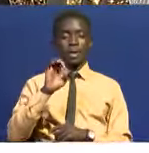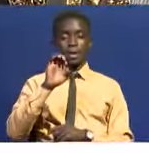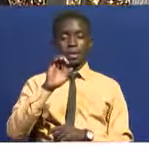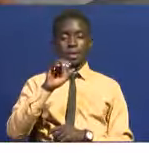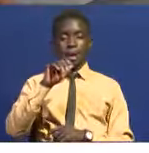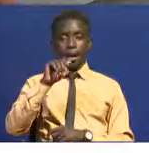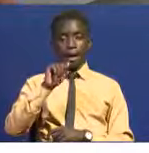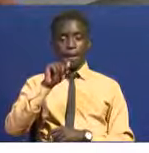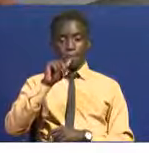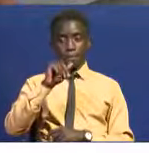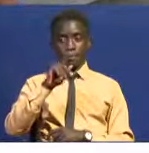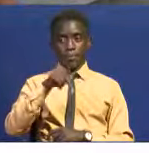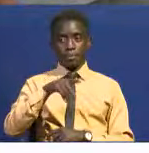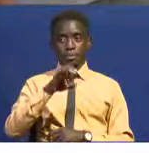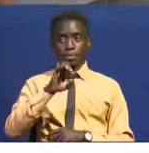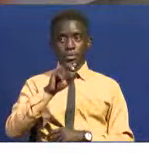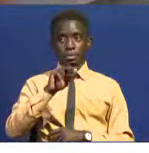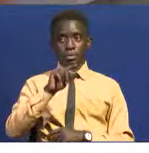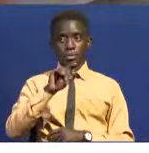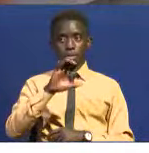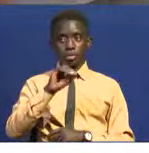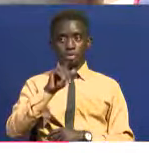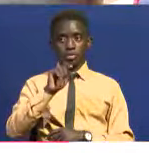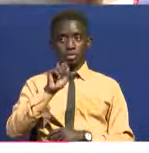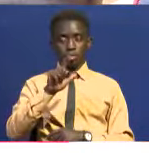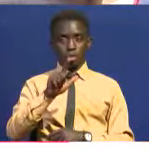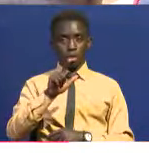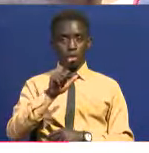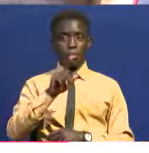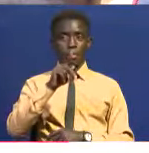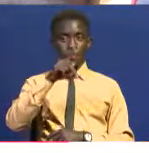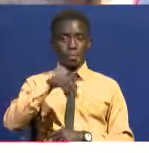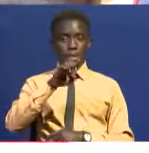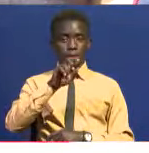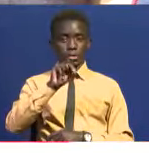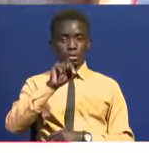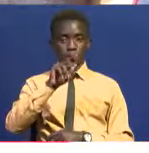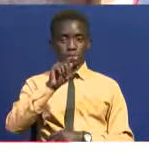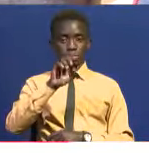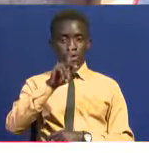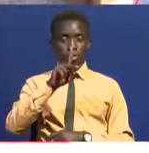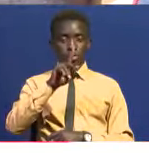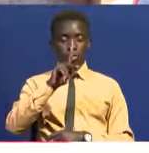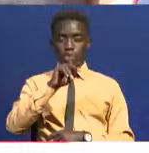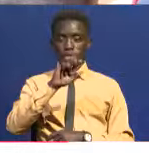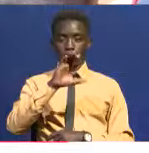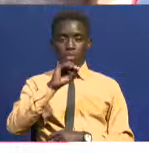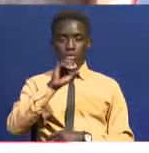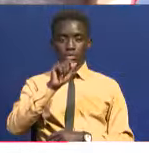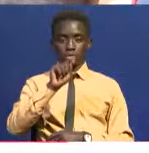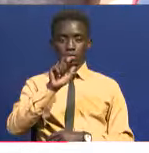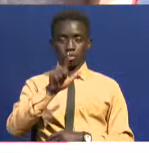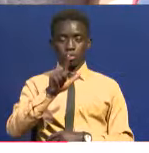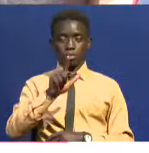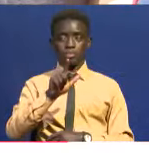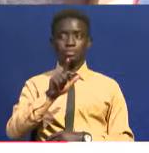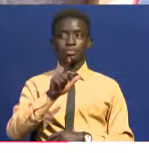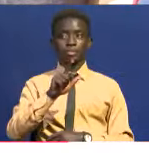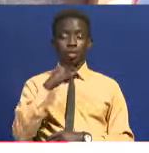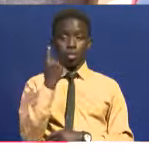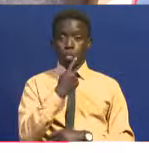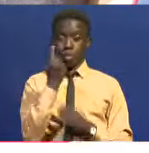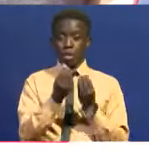utawala wa Rais Ruto kupatia kipaumbele maridhiano. The only solution is to sit down and